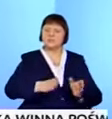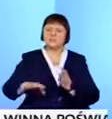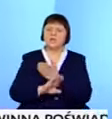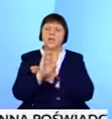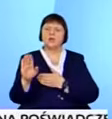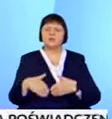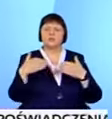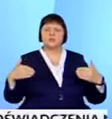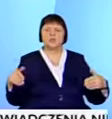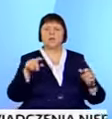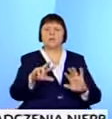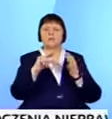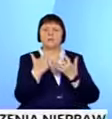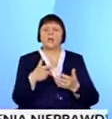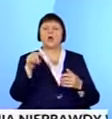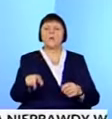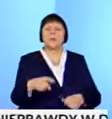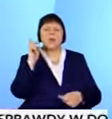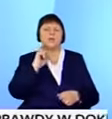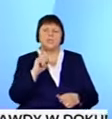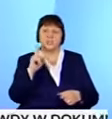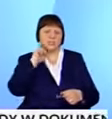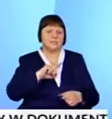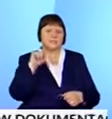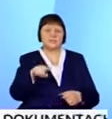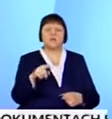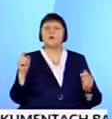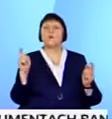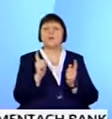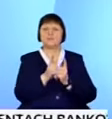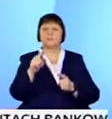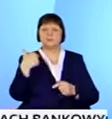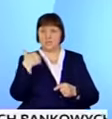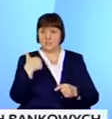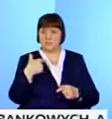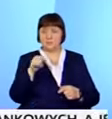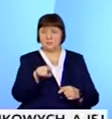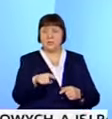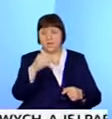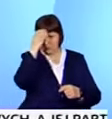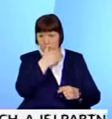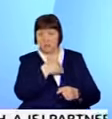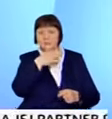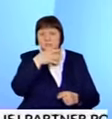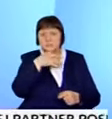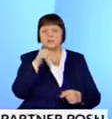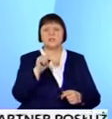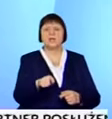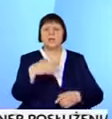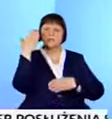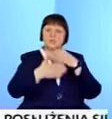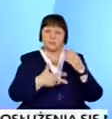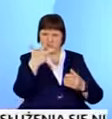8 Liceum Ogólnokształcącego imienia Adama Asnyka i spotkanie z byłymi uczniami Łódzkiej Szkoły Żydowskiej imienia Itzhaka Pereca